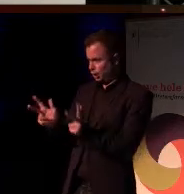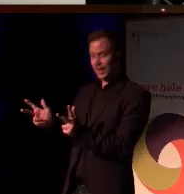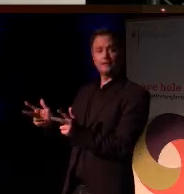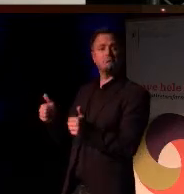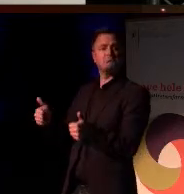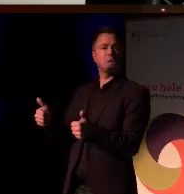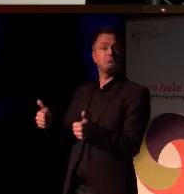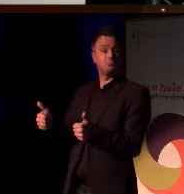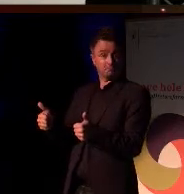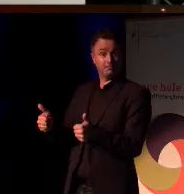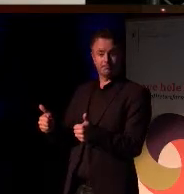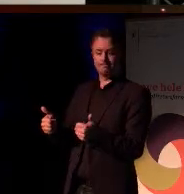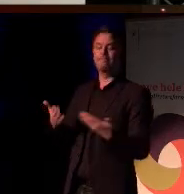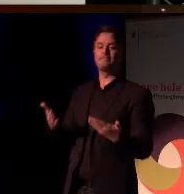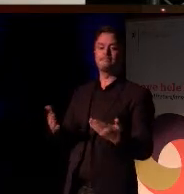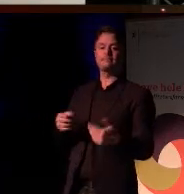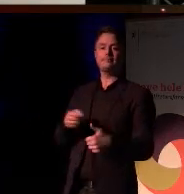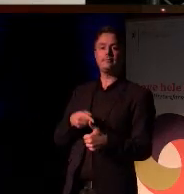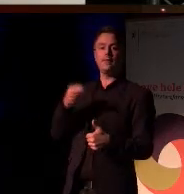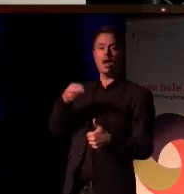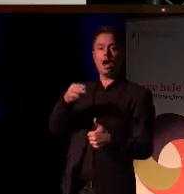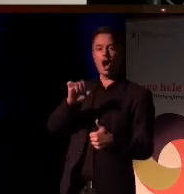det